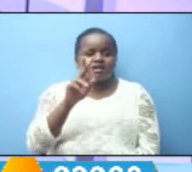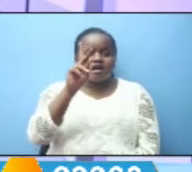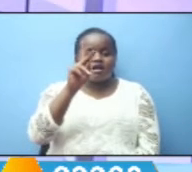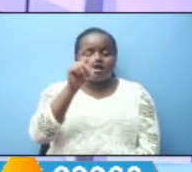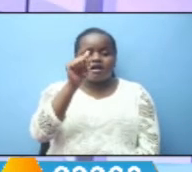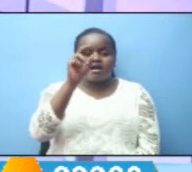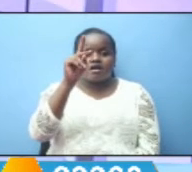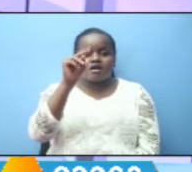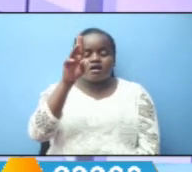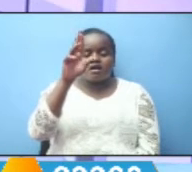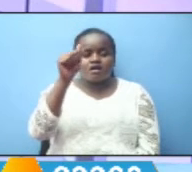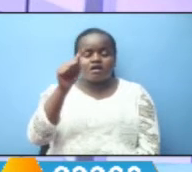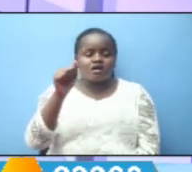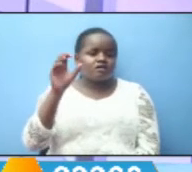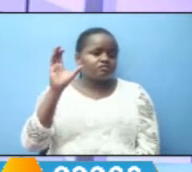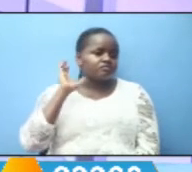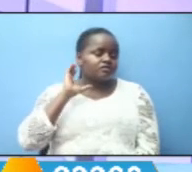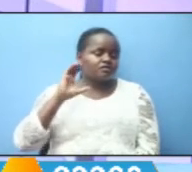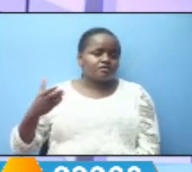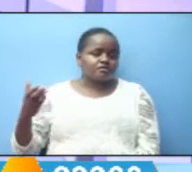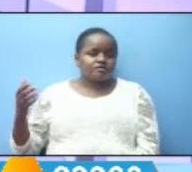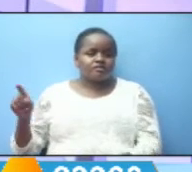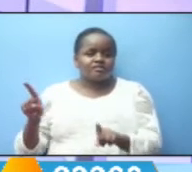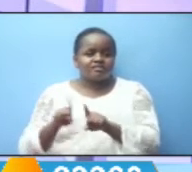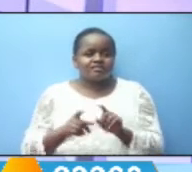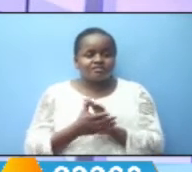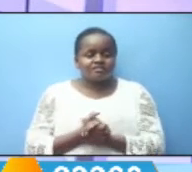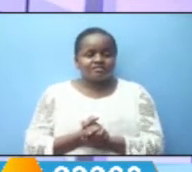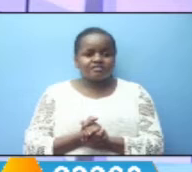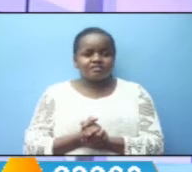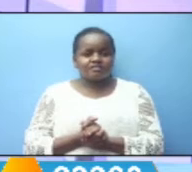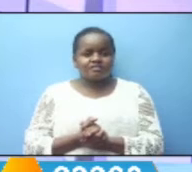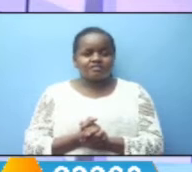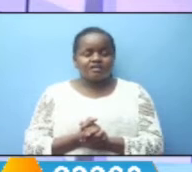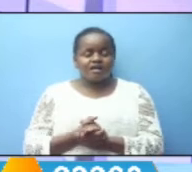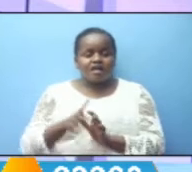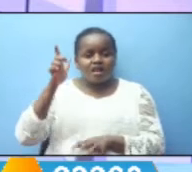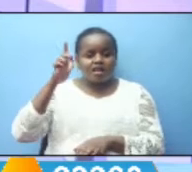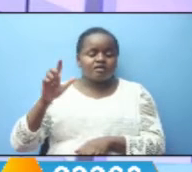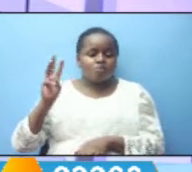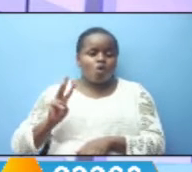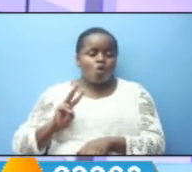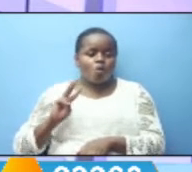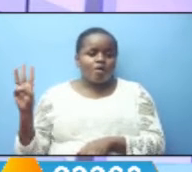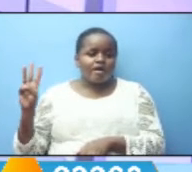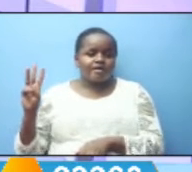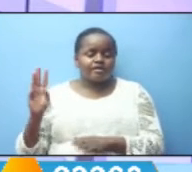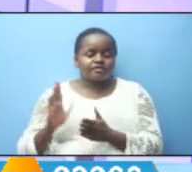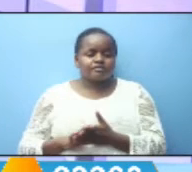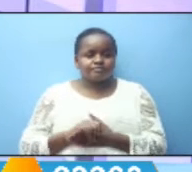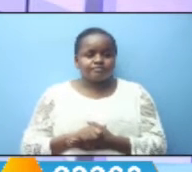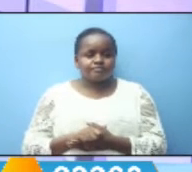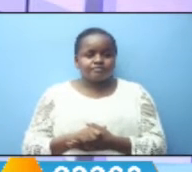county ya Murang'a Saul Paul Roheni Mwagi usiyetago Roheni na waku makuria Laikipia West county